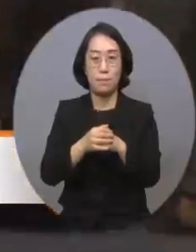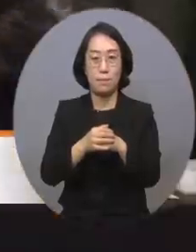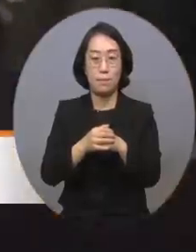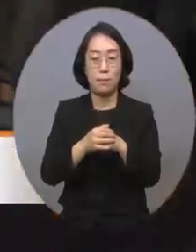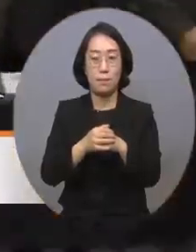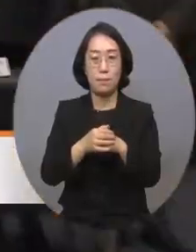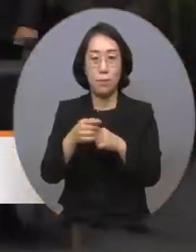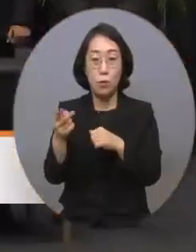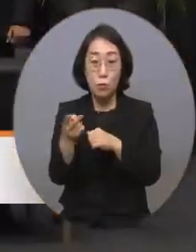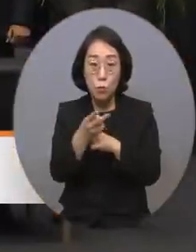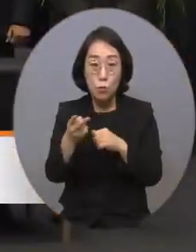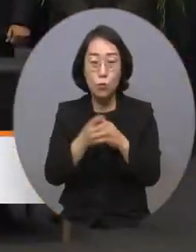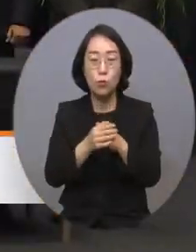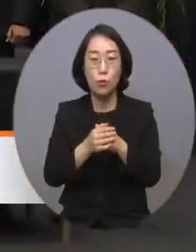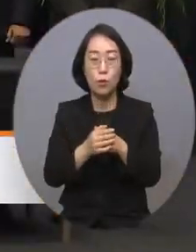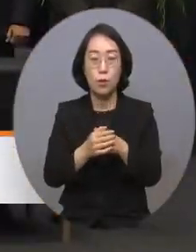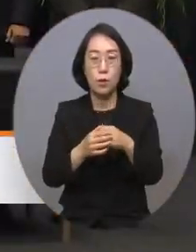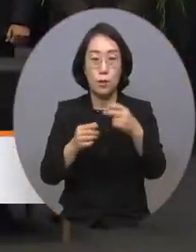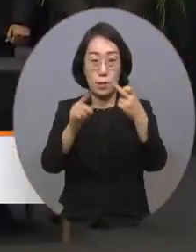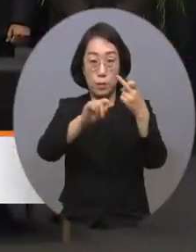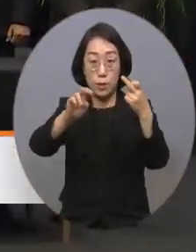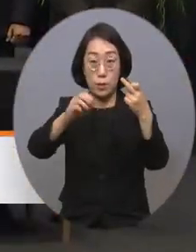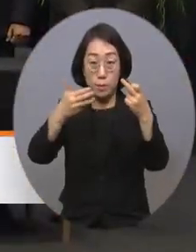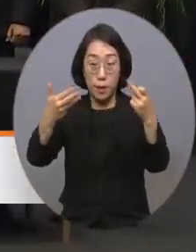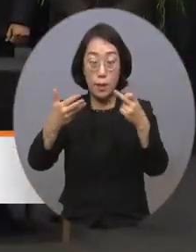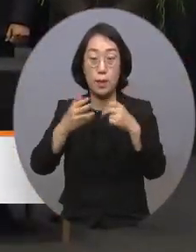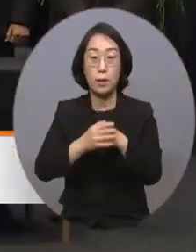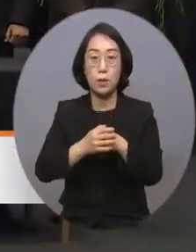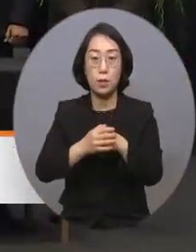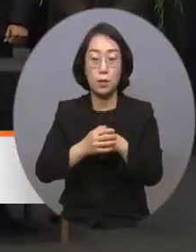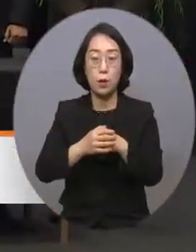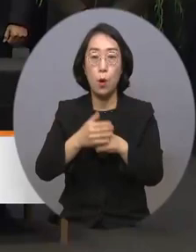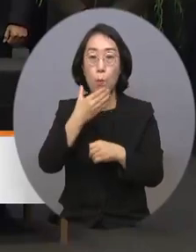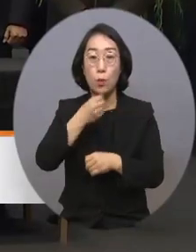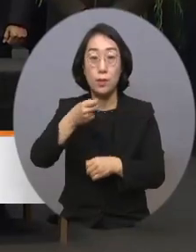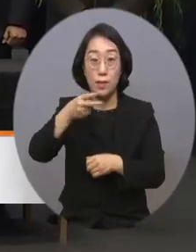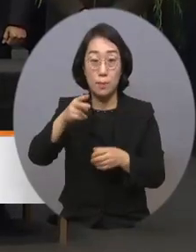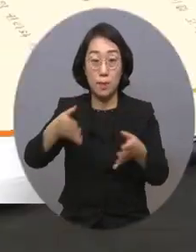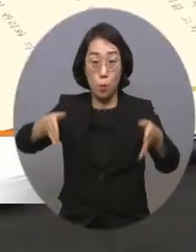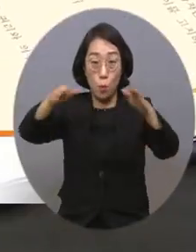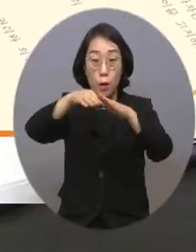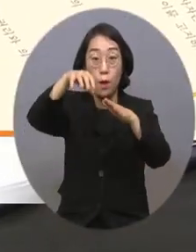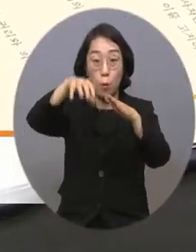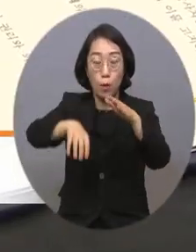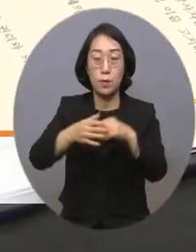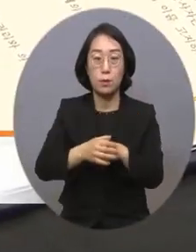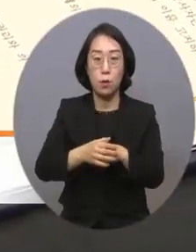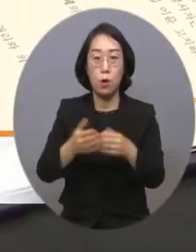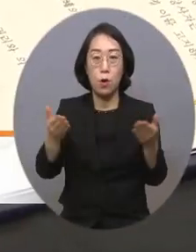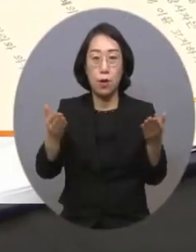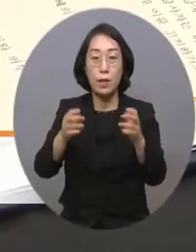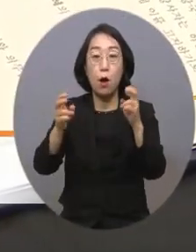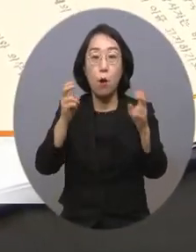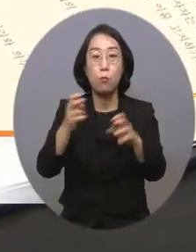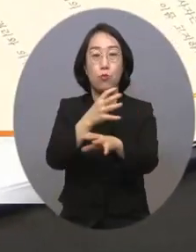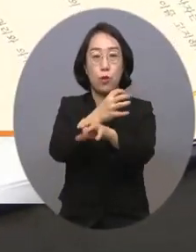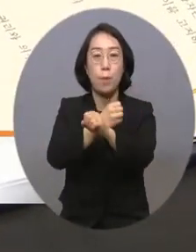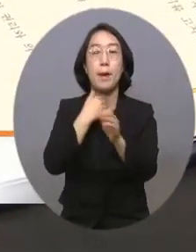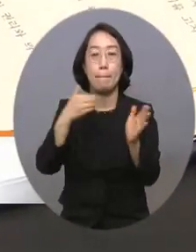복지TV와 청운대학교가 지난달 28일 서울 영등포구 복지TV 공개홀에서 업무 협약을